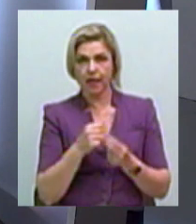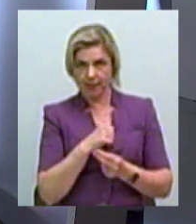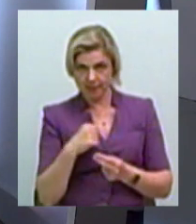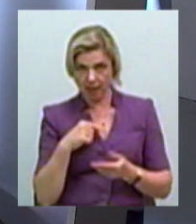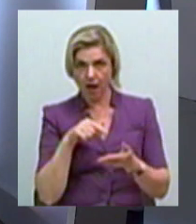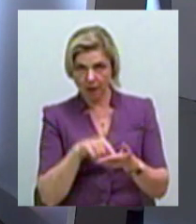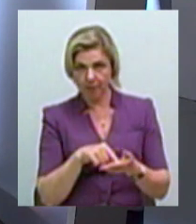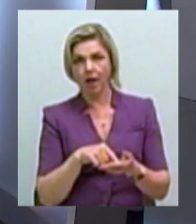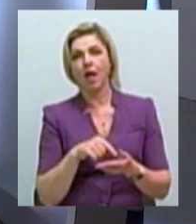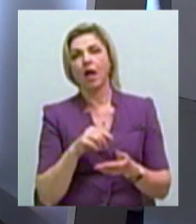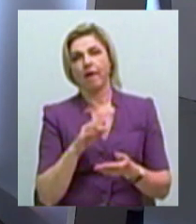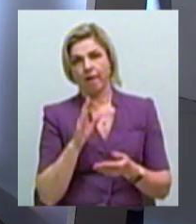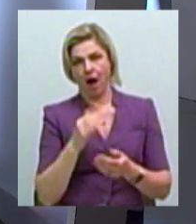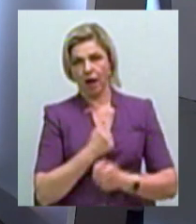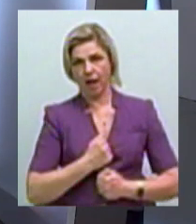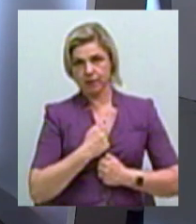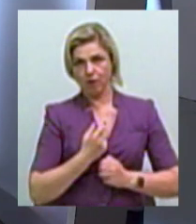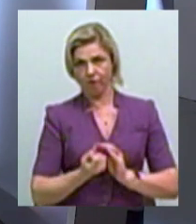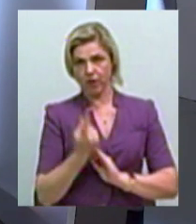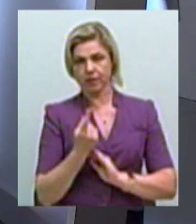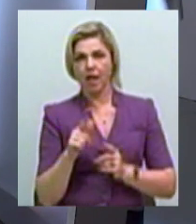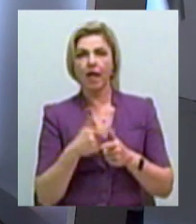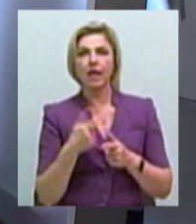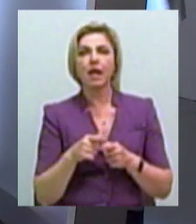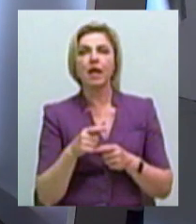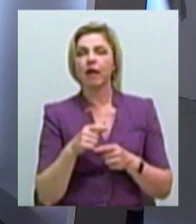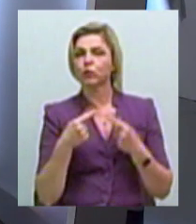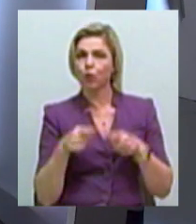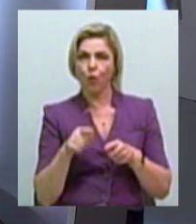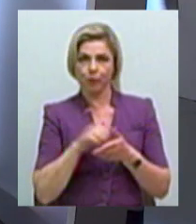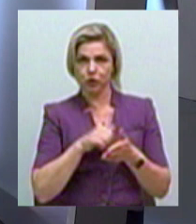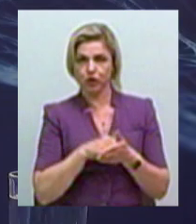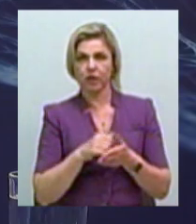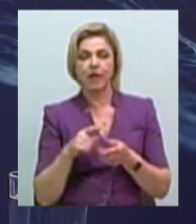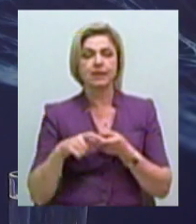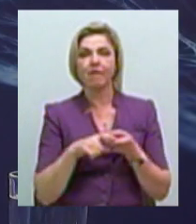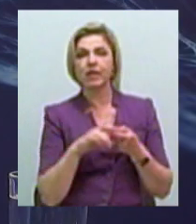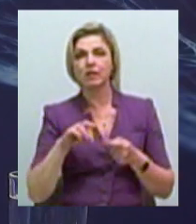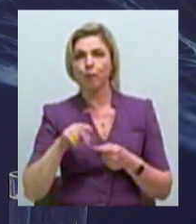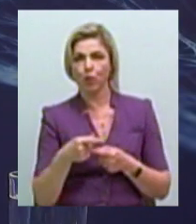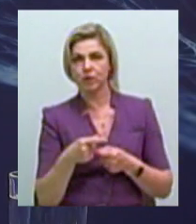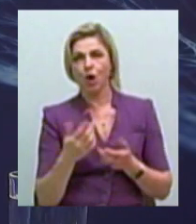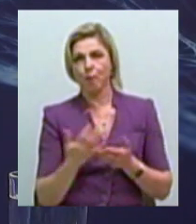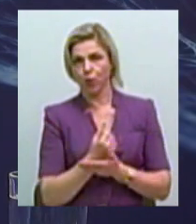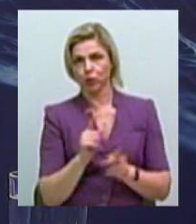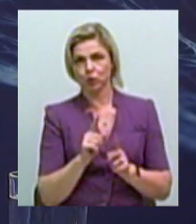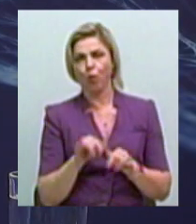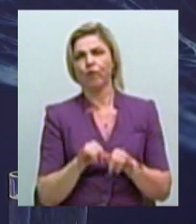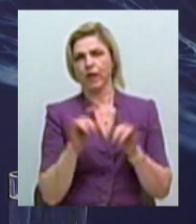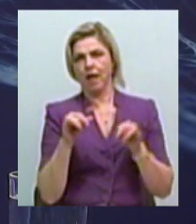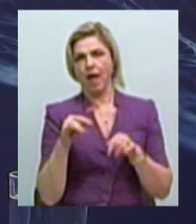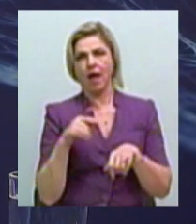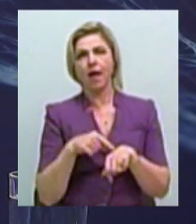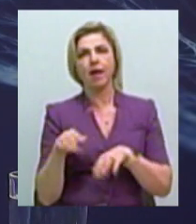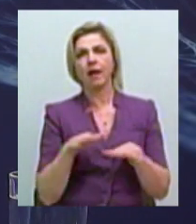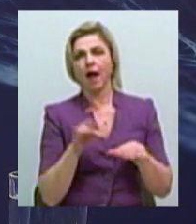у залежності? І спроби позбавити дитину цього своєрідного наркотика викликають гіпертрофовану реакцію?